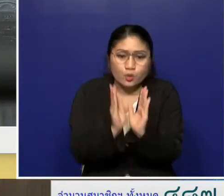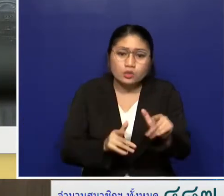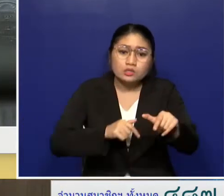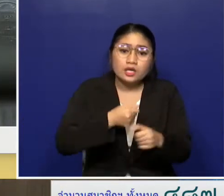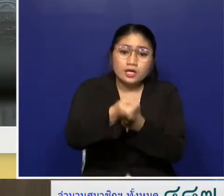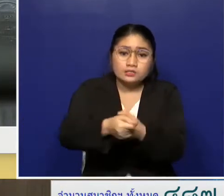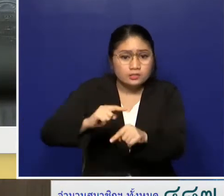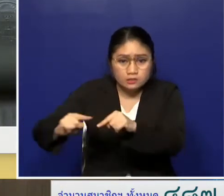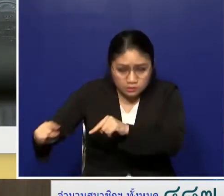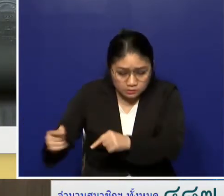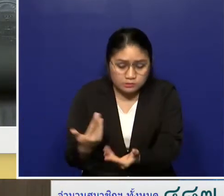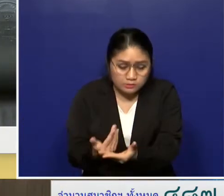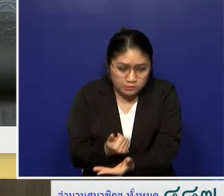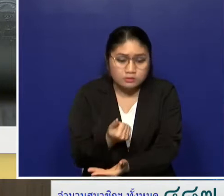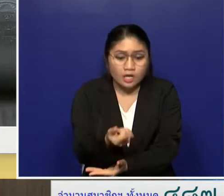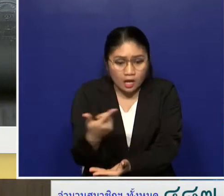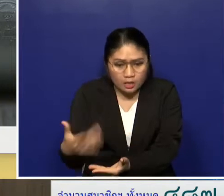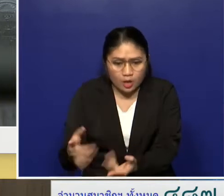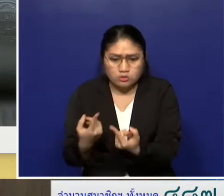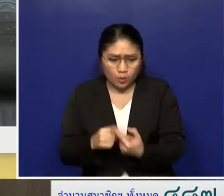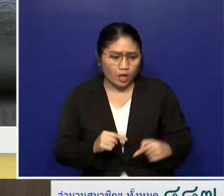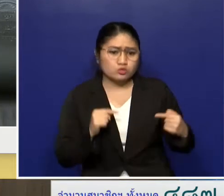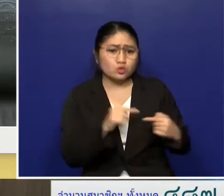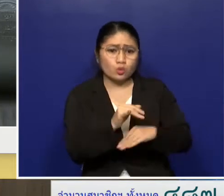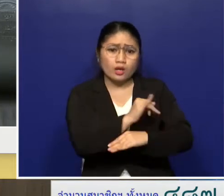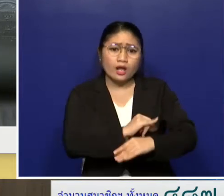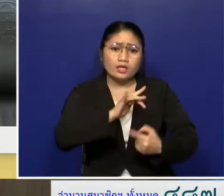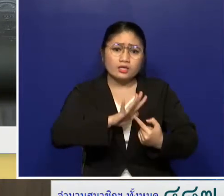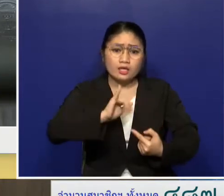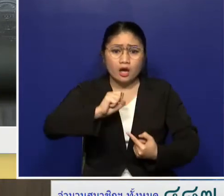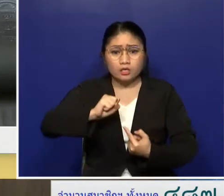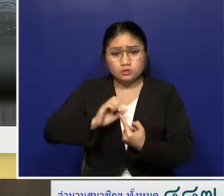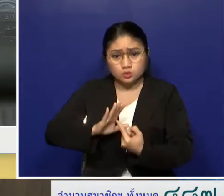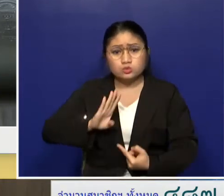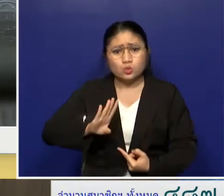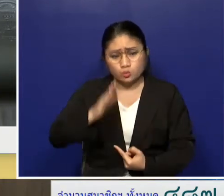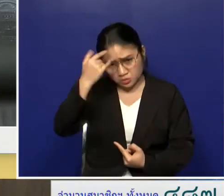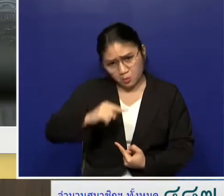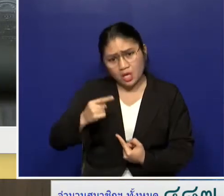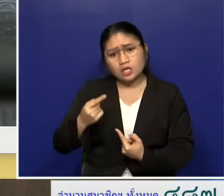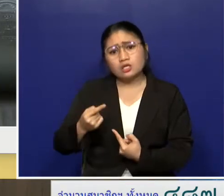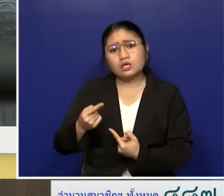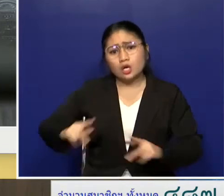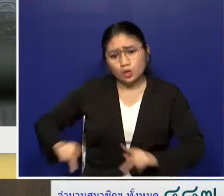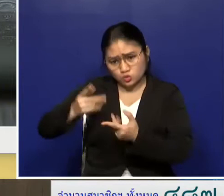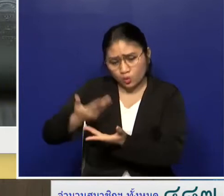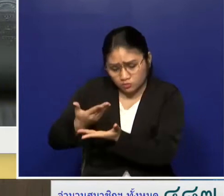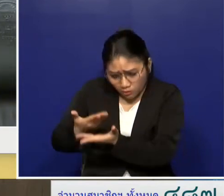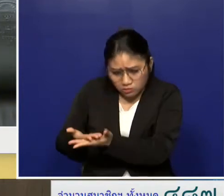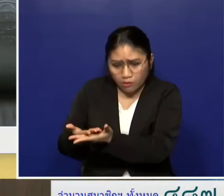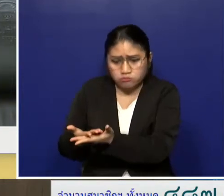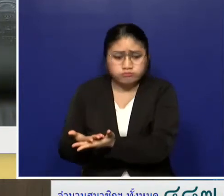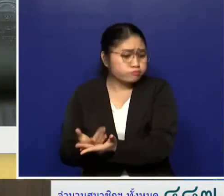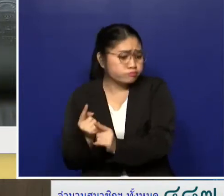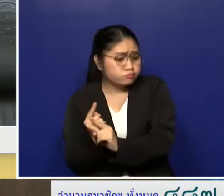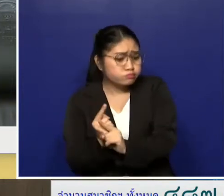ข้ามปี ไม่ทราบว่า พ Ottomanism Parzanผิดภารงไหนกระทํางการขังไม่ตามเรื่องต่อ ให Français เลยครั